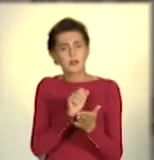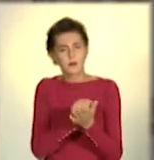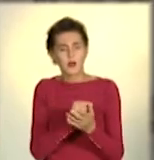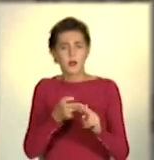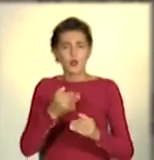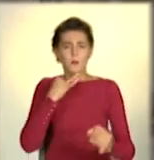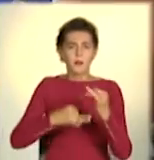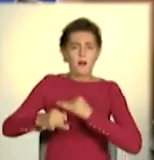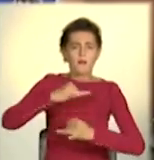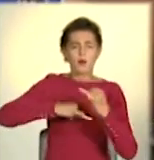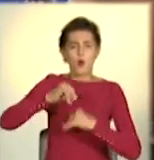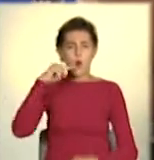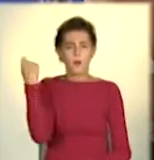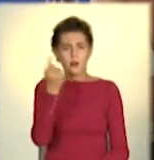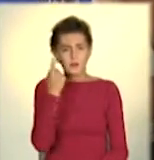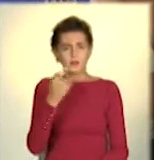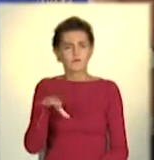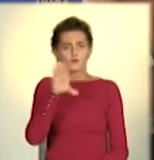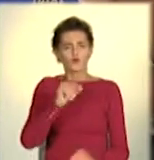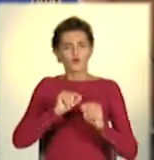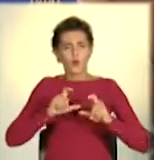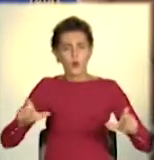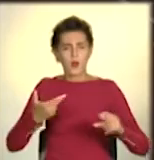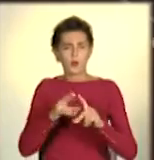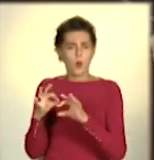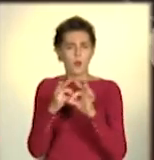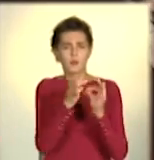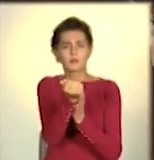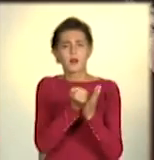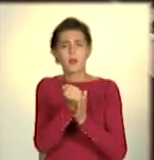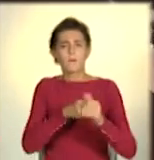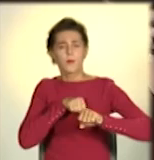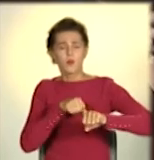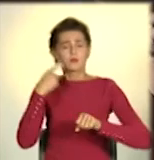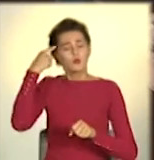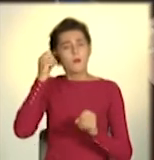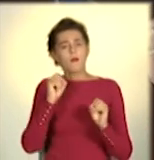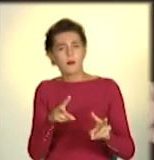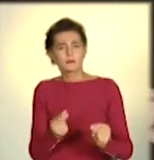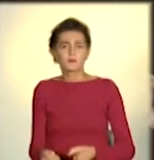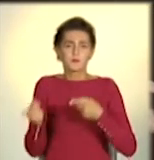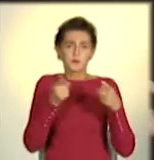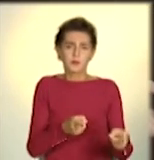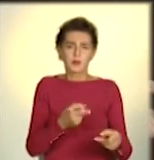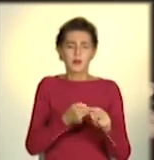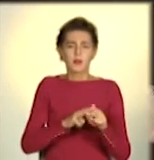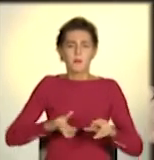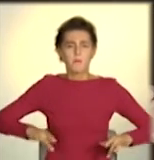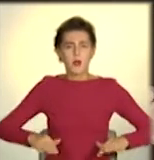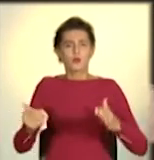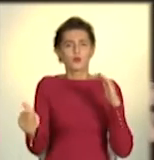в обласній дитячо-юнацькій спортивній школі Олімпійського резерву з боксу. Після приїзду тренерам довелося починати